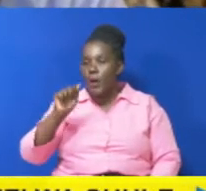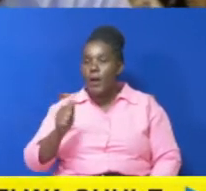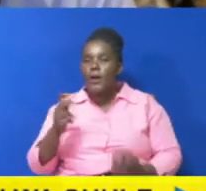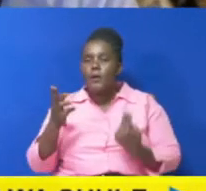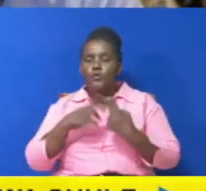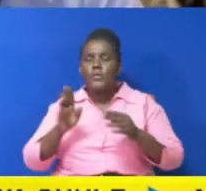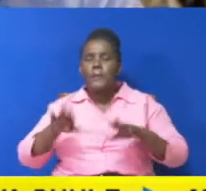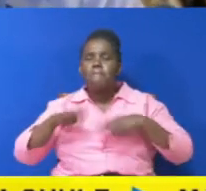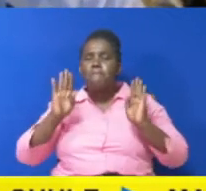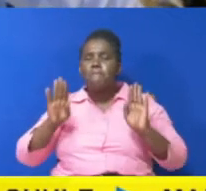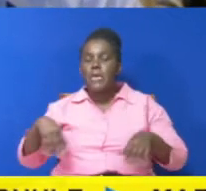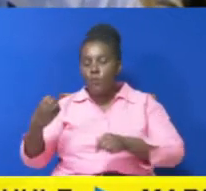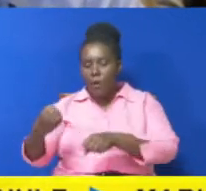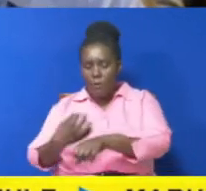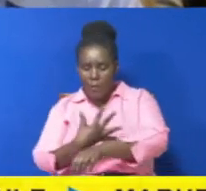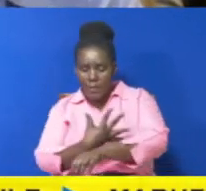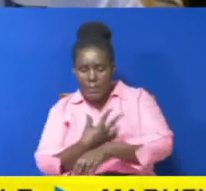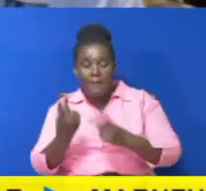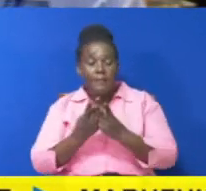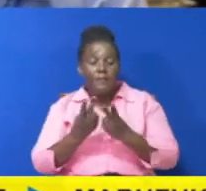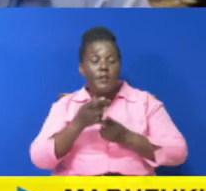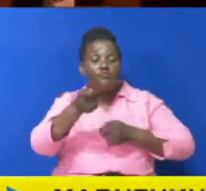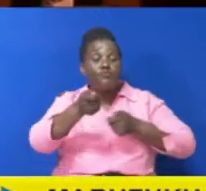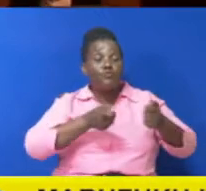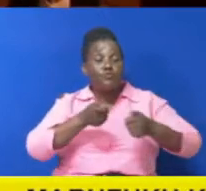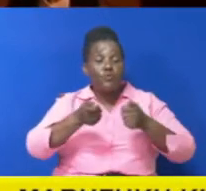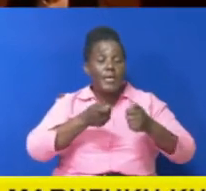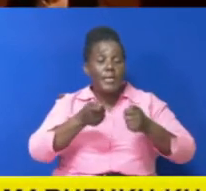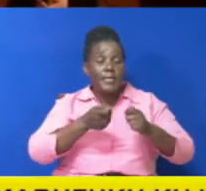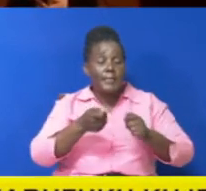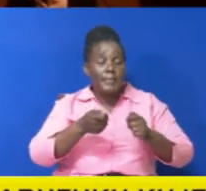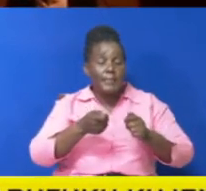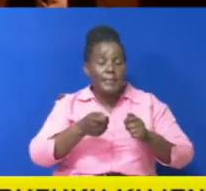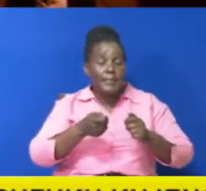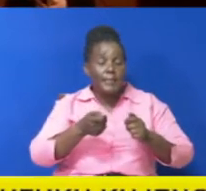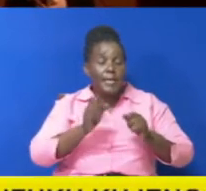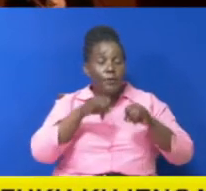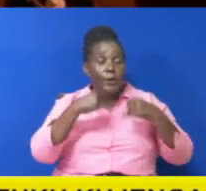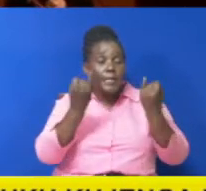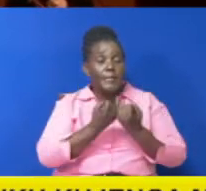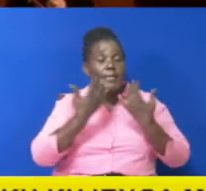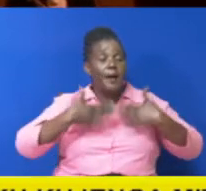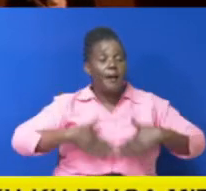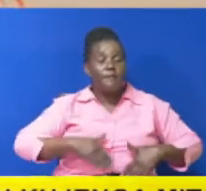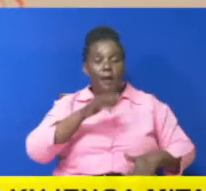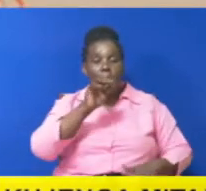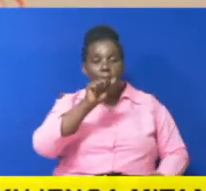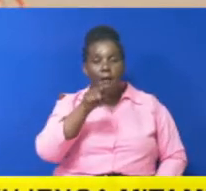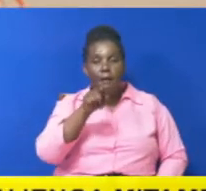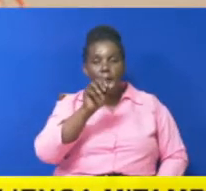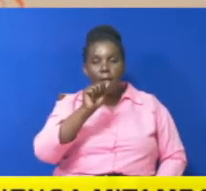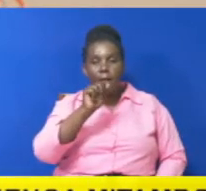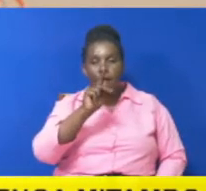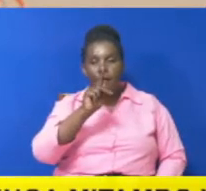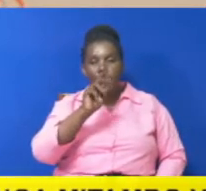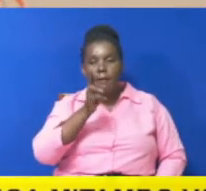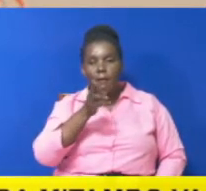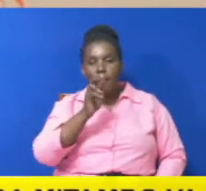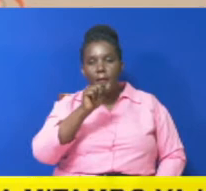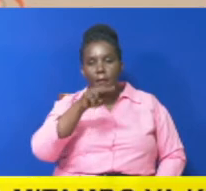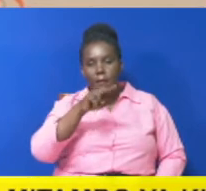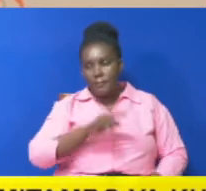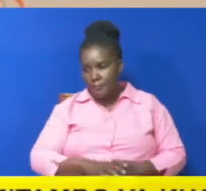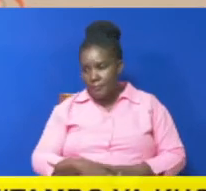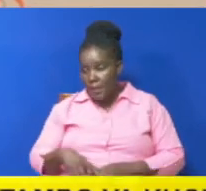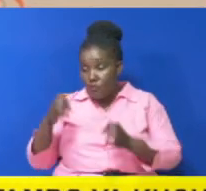magonjwa hayo ambaye pia ni mkurugenzi wa tiba wa taasisi ya afya ya Aga Khan Tanzania. Kwa kukutana hivi tumegundua